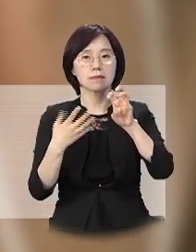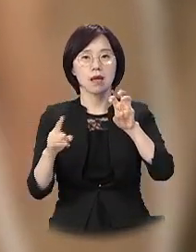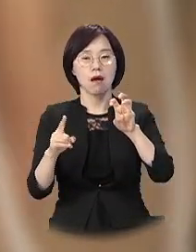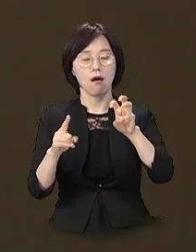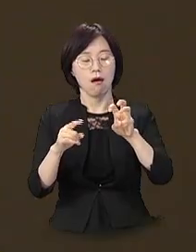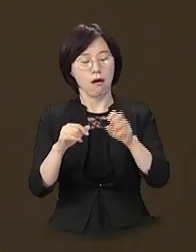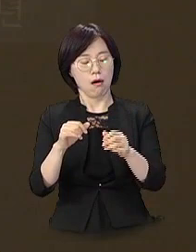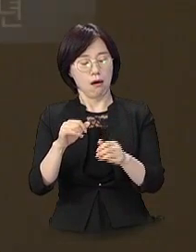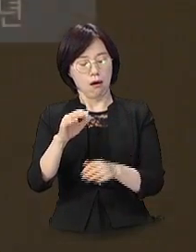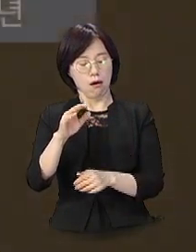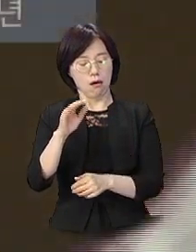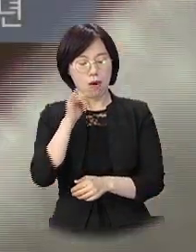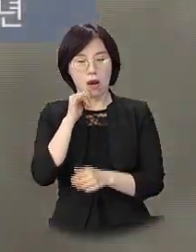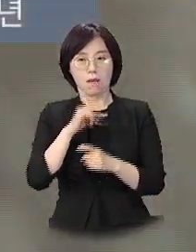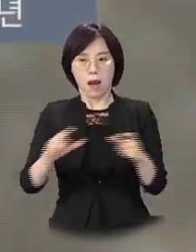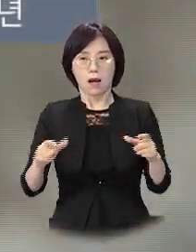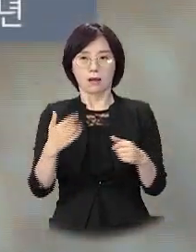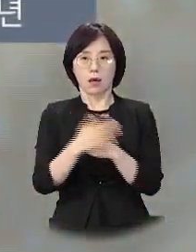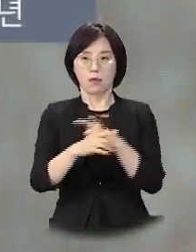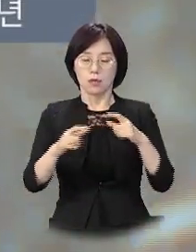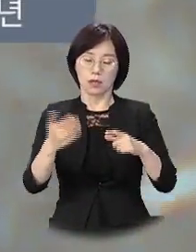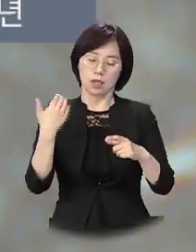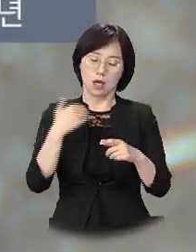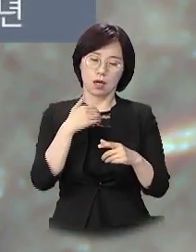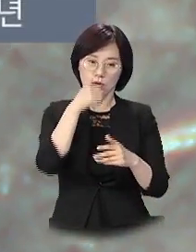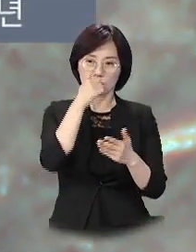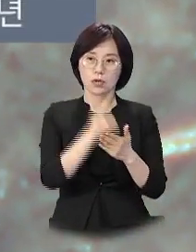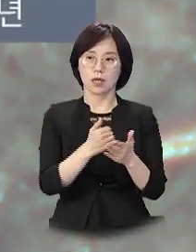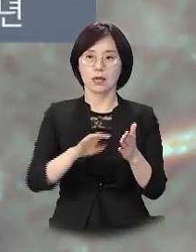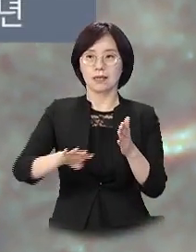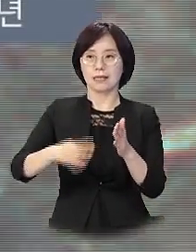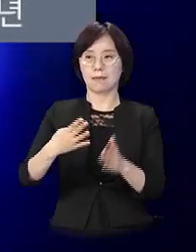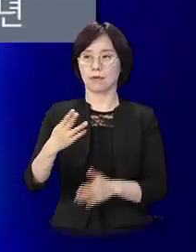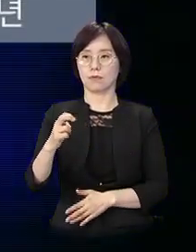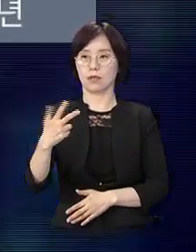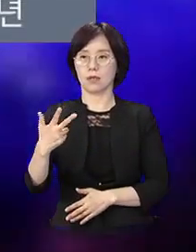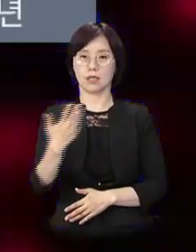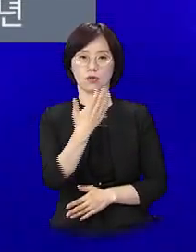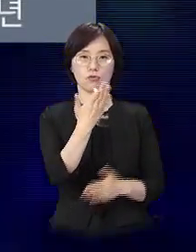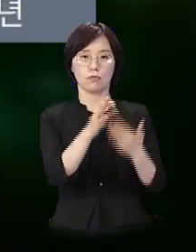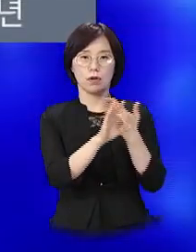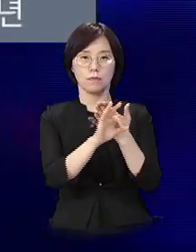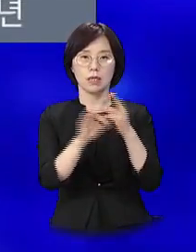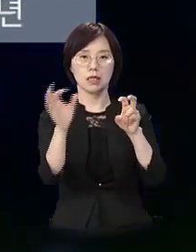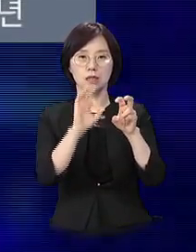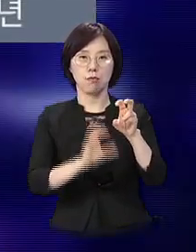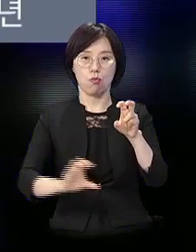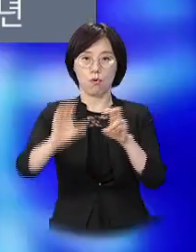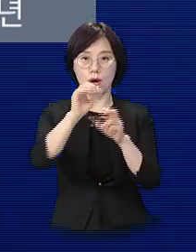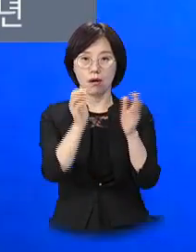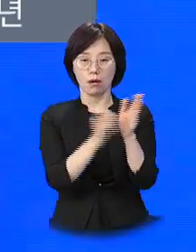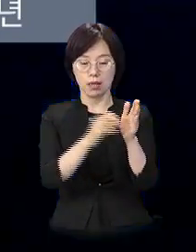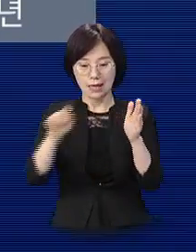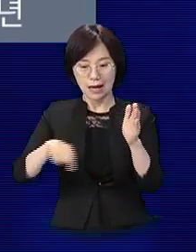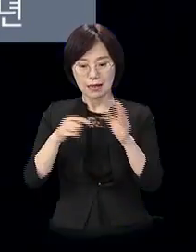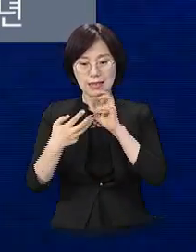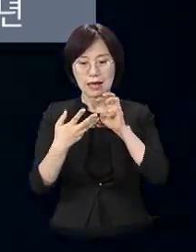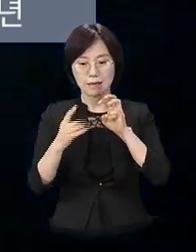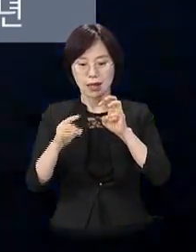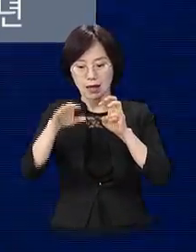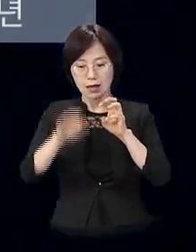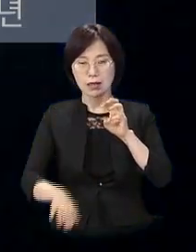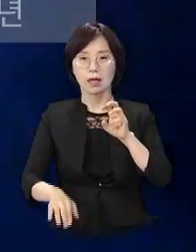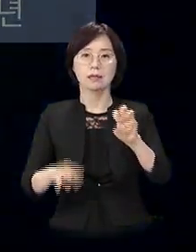있습니다. 지난해 대구 지역 마약사범은 427명으로 2019년보다 20% 늘었고 이 가운데 30대